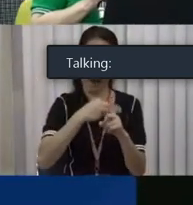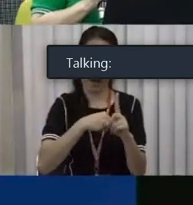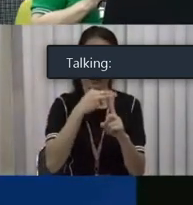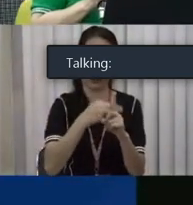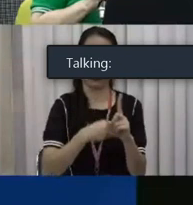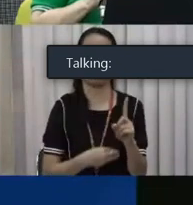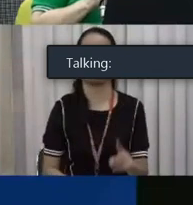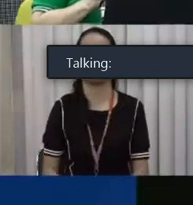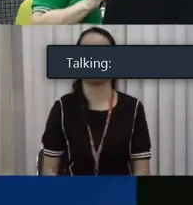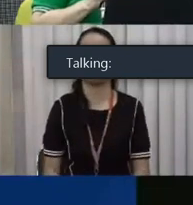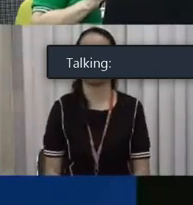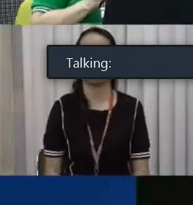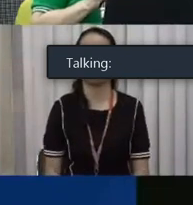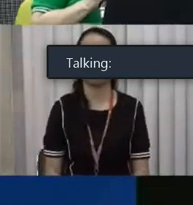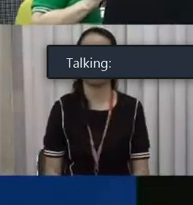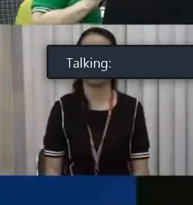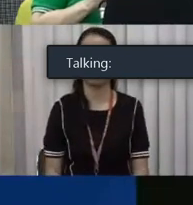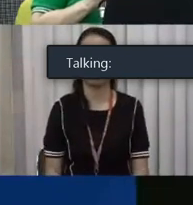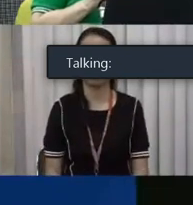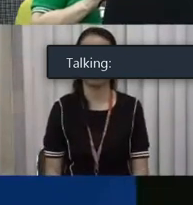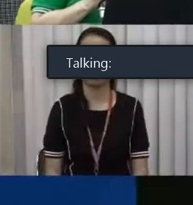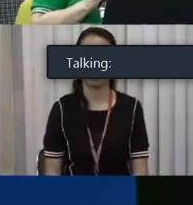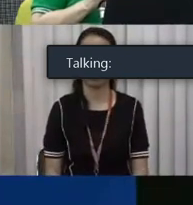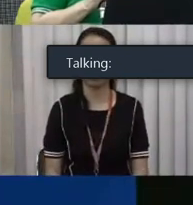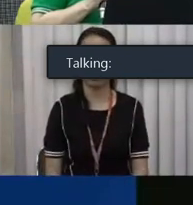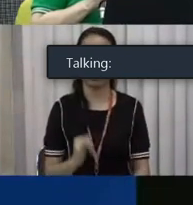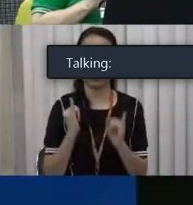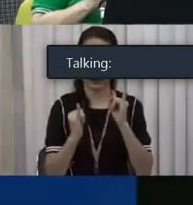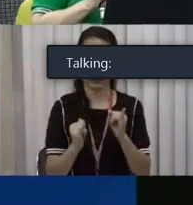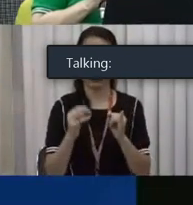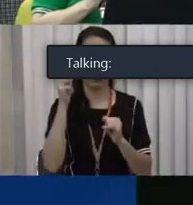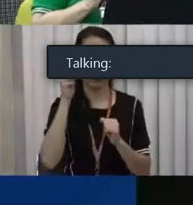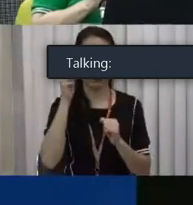ang leave nga ma-avail kung atong mga female workers